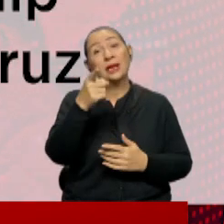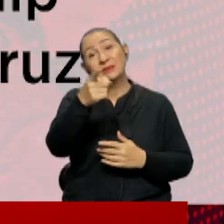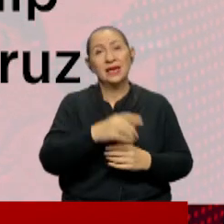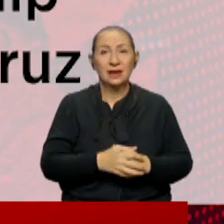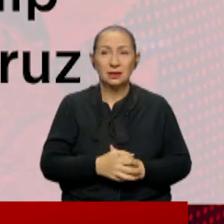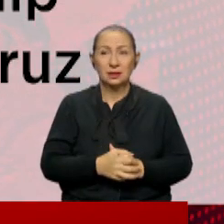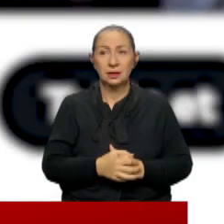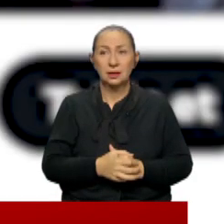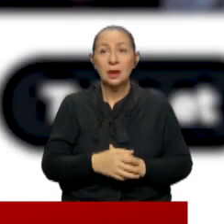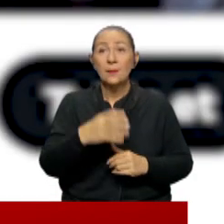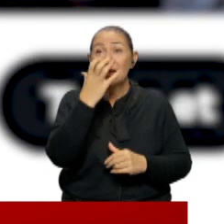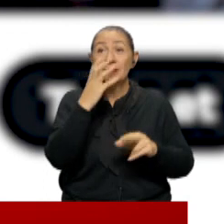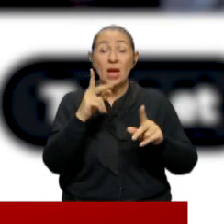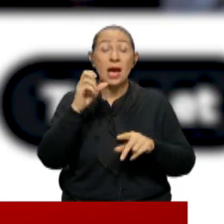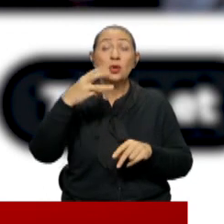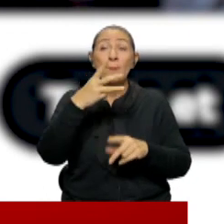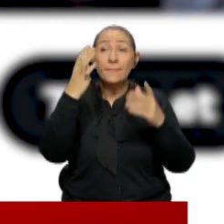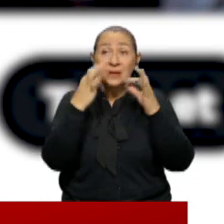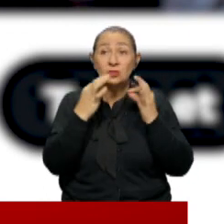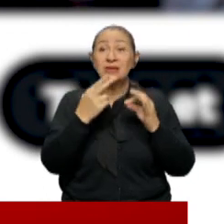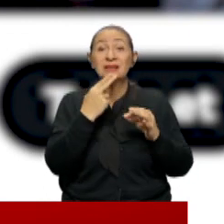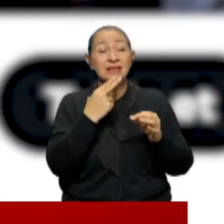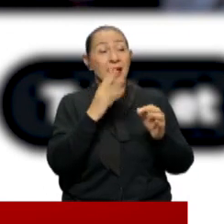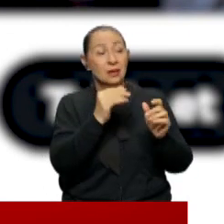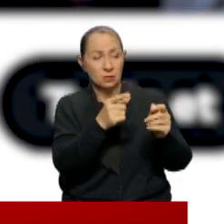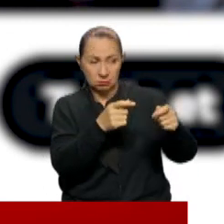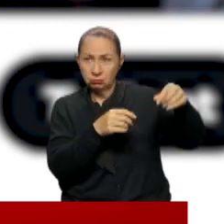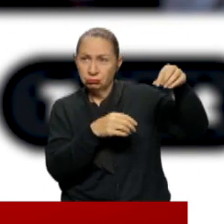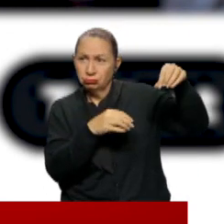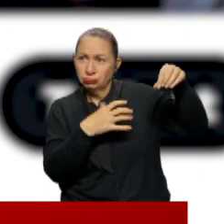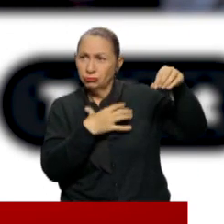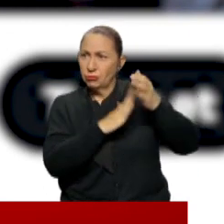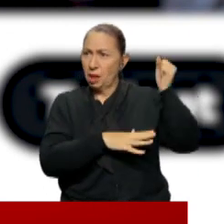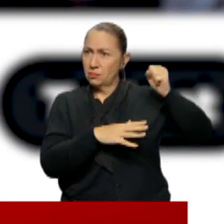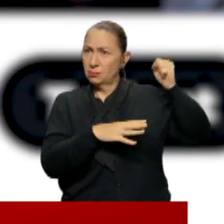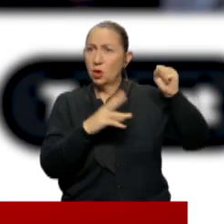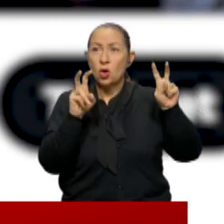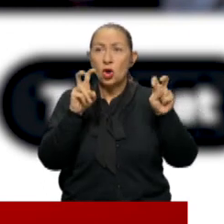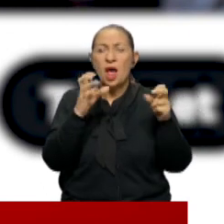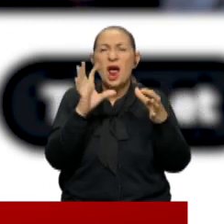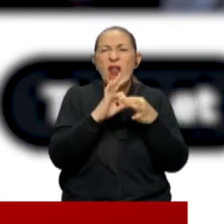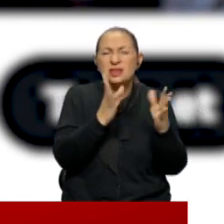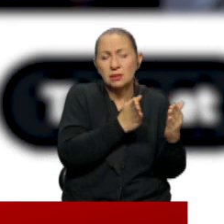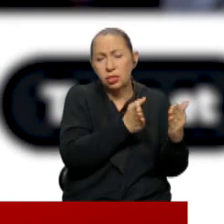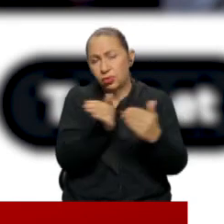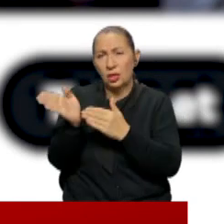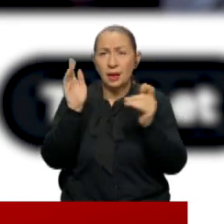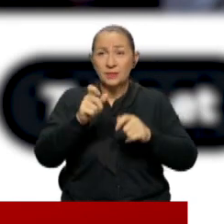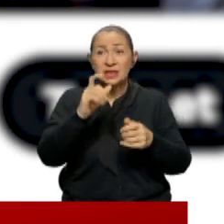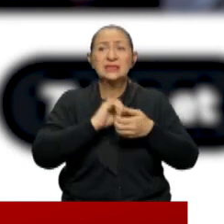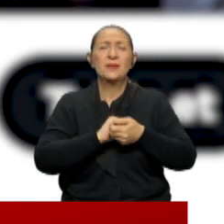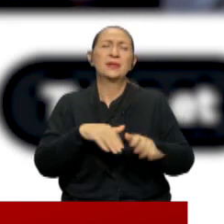görelim seni beklediğim gibi Erdoğan başörtülü kadınları Rehine olarak elinde tutabilmek için konuyu alakasız yerlere taşıdın